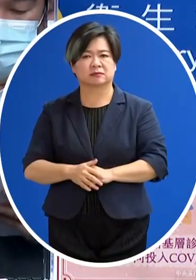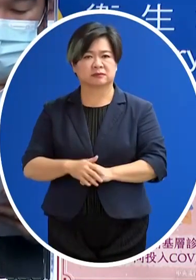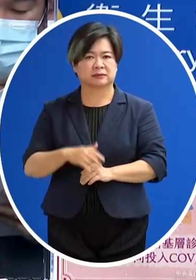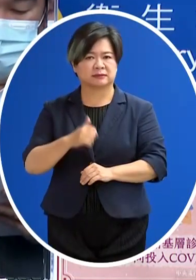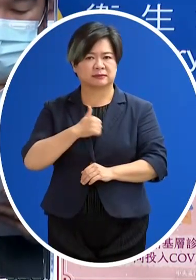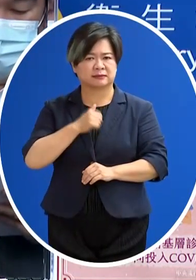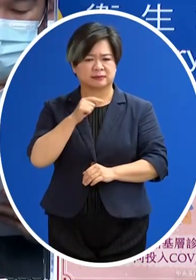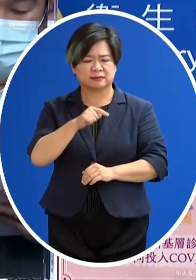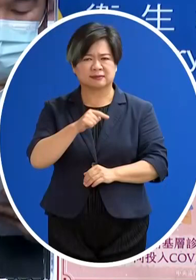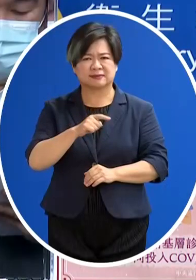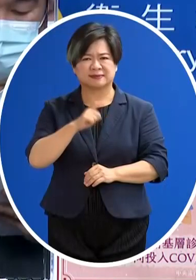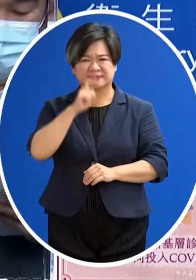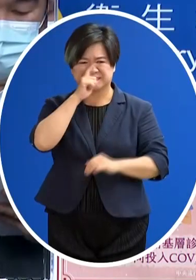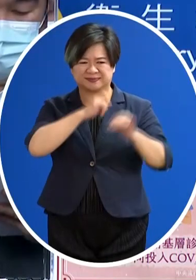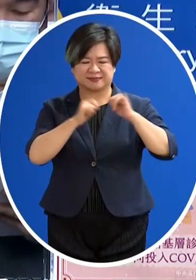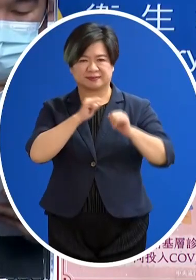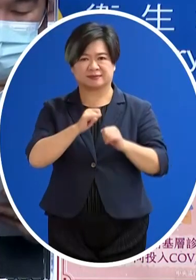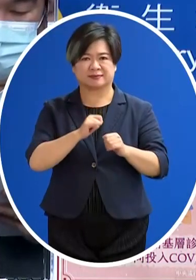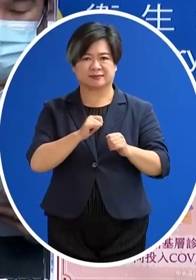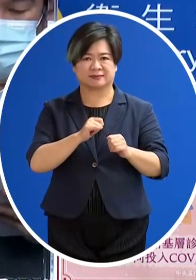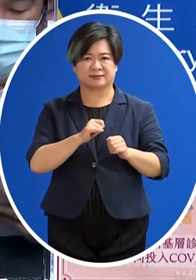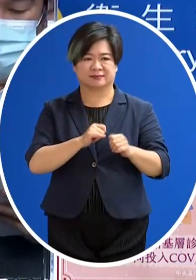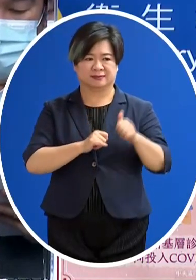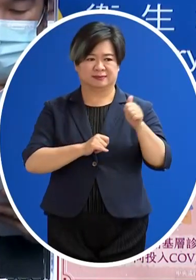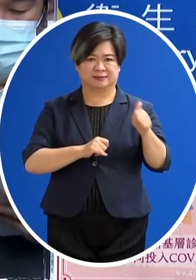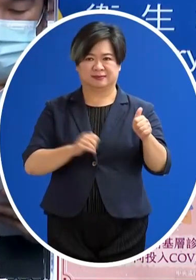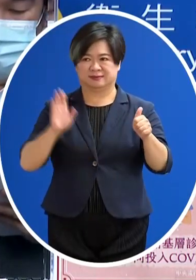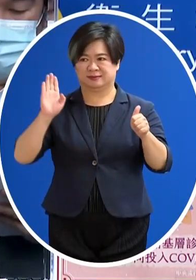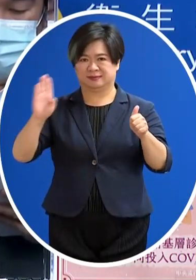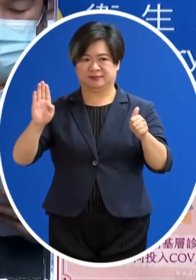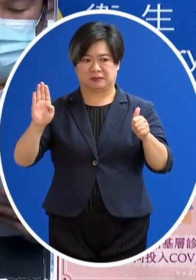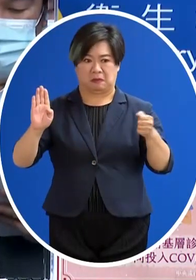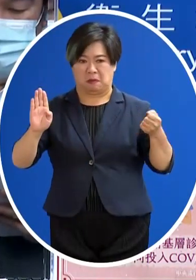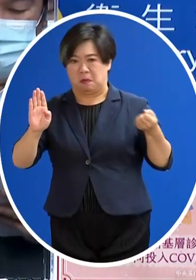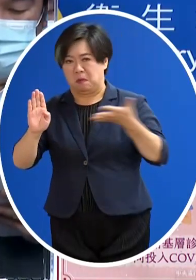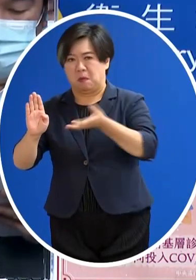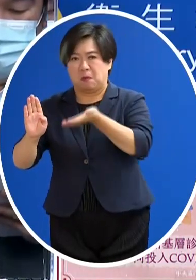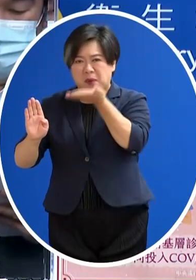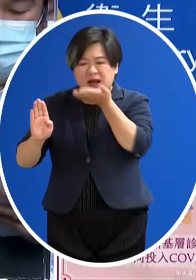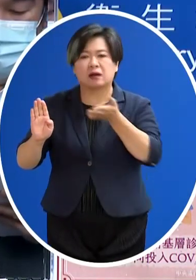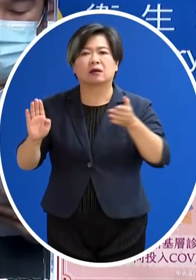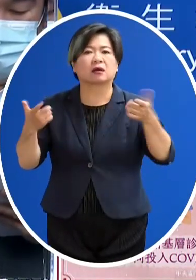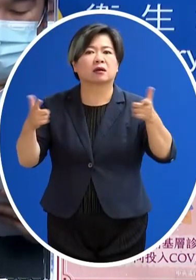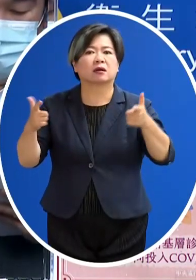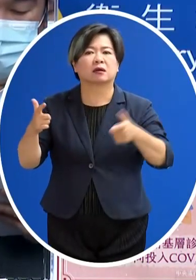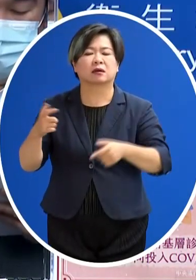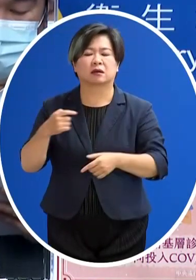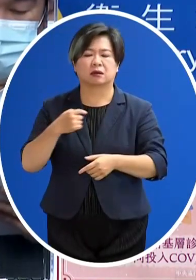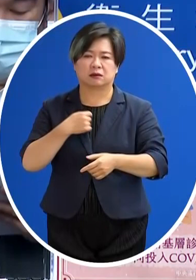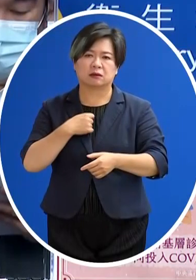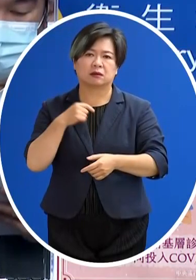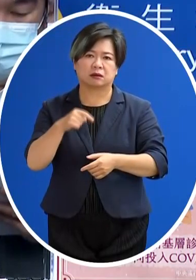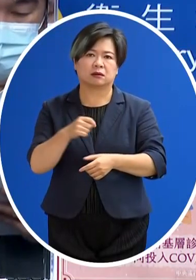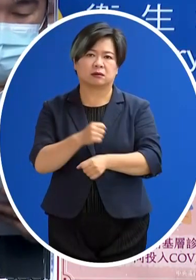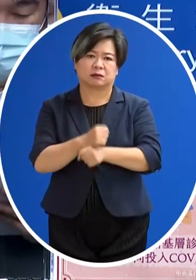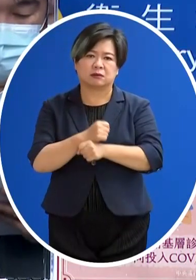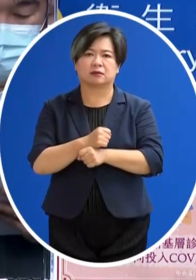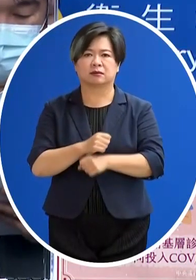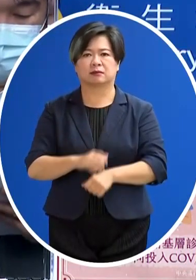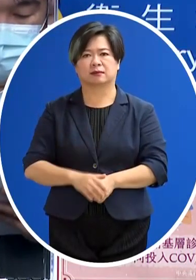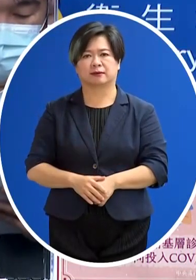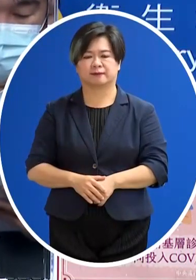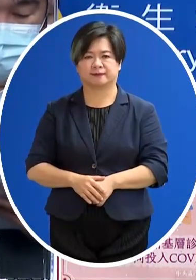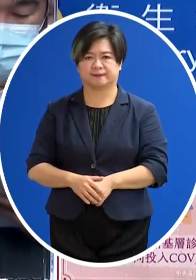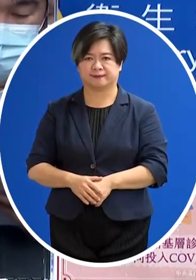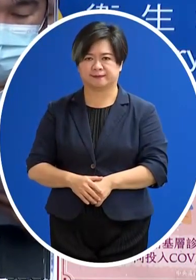的并发，并不会从 A 病人很容易就传到 B 病人身上去，那所以那个并不是我们顾虑的问题。所以基本上对